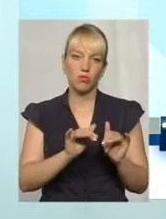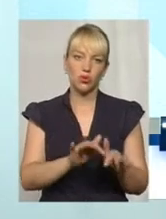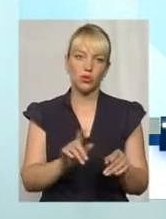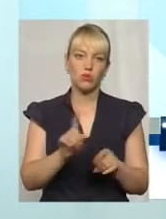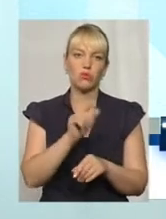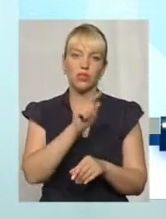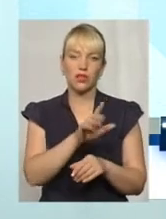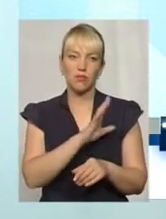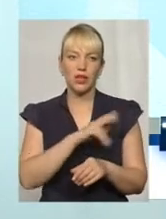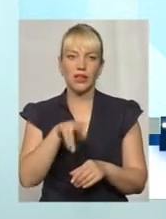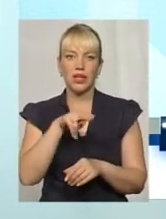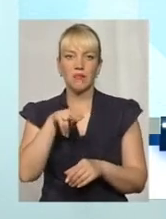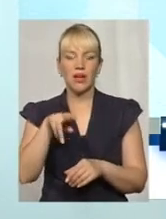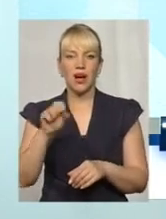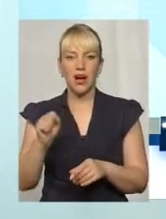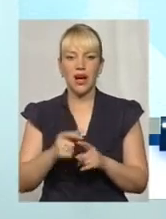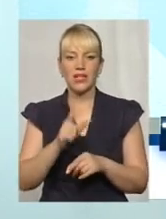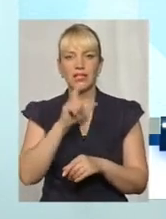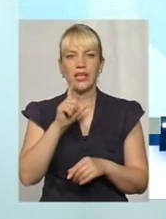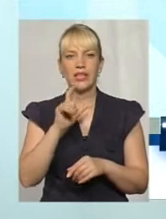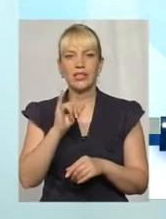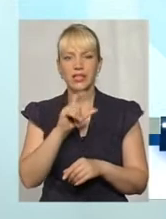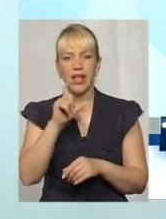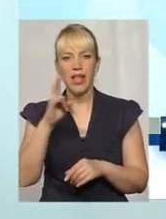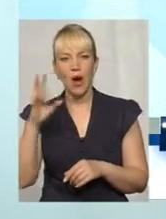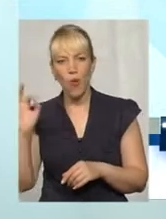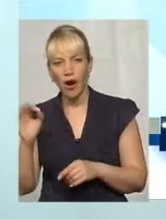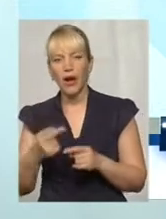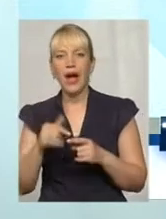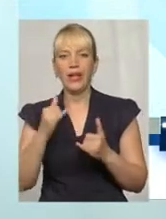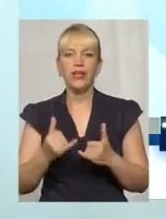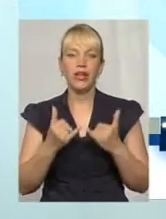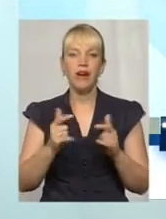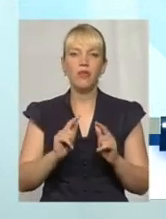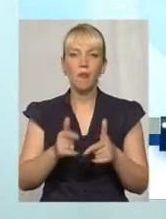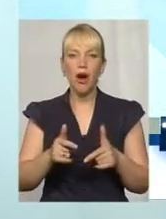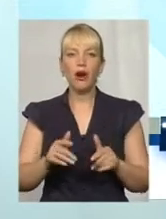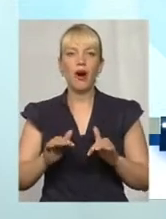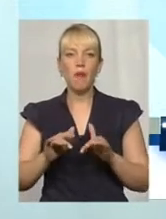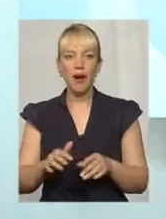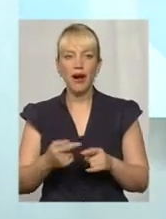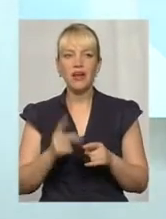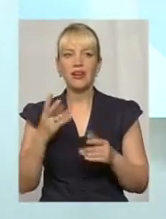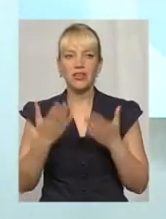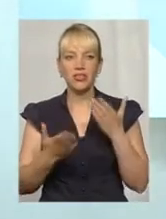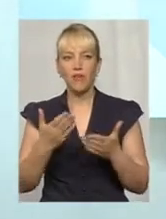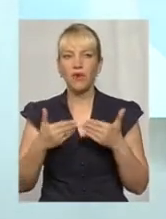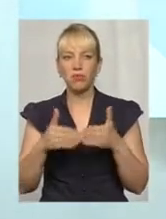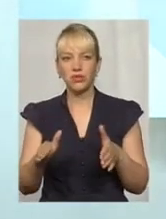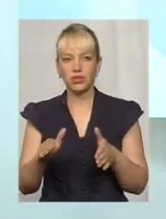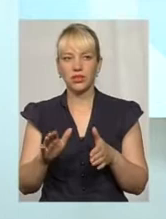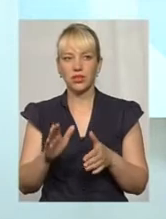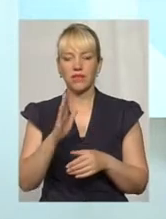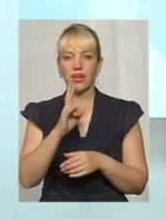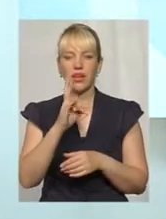що там йшло ДПА у формі зовнішнього незалежного оцінювання. Крім того, для вступної кампанії, якщо це випускник